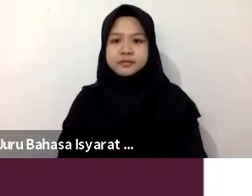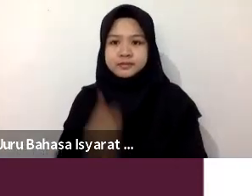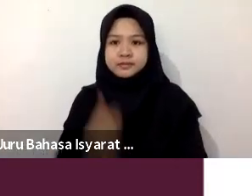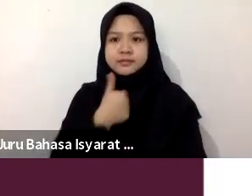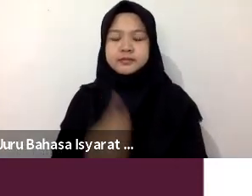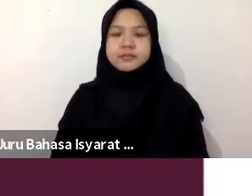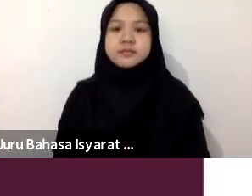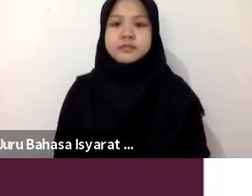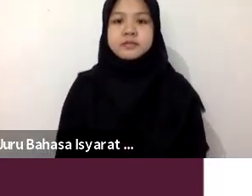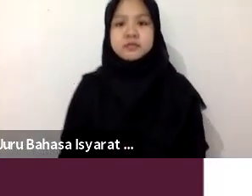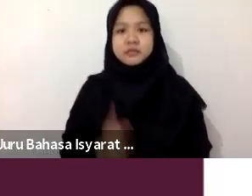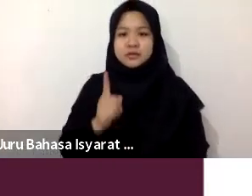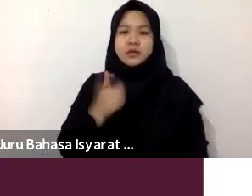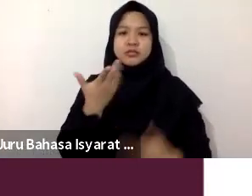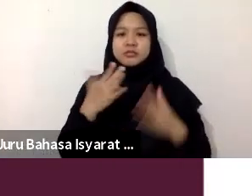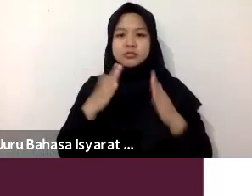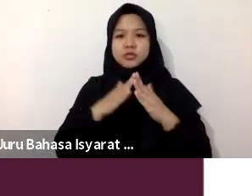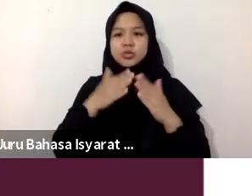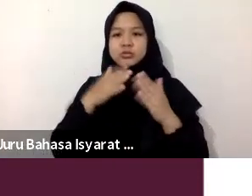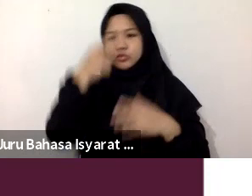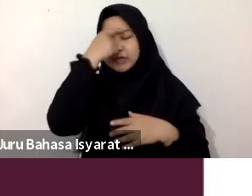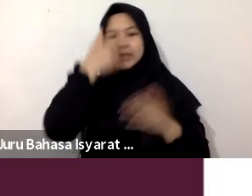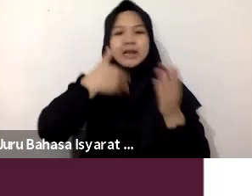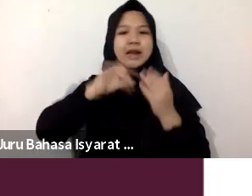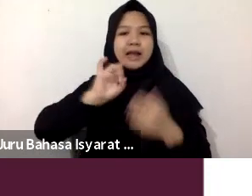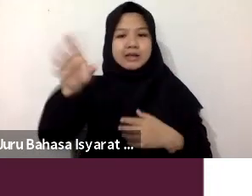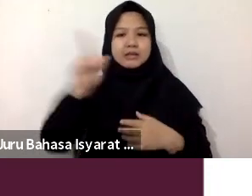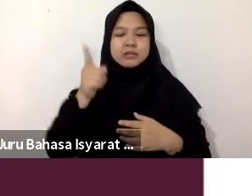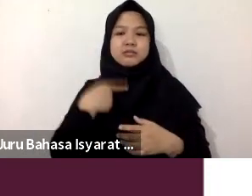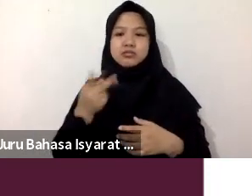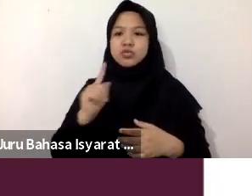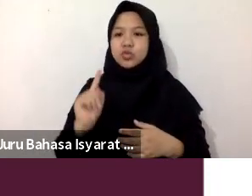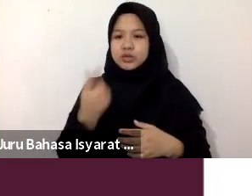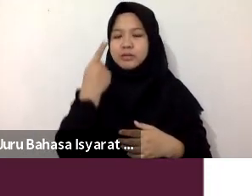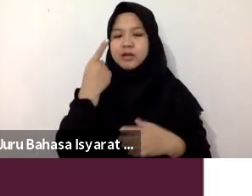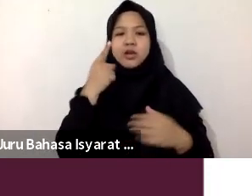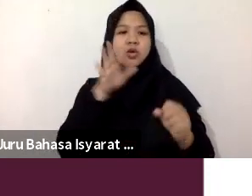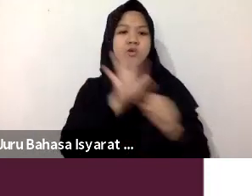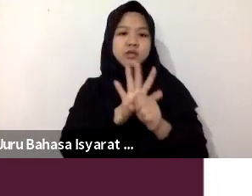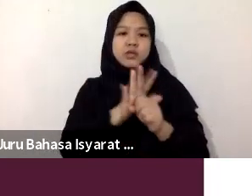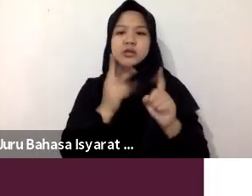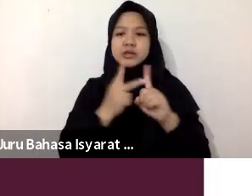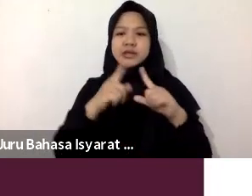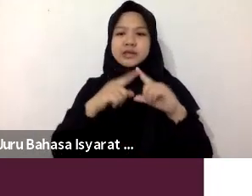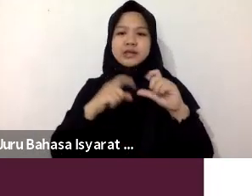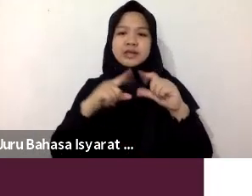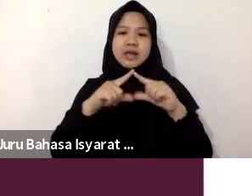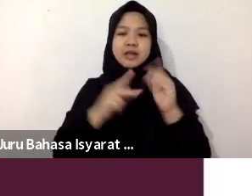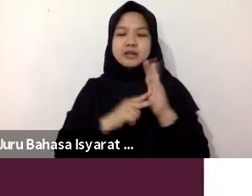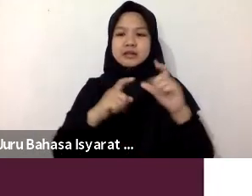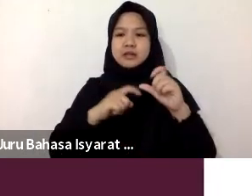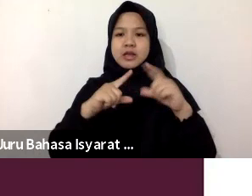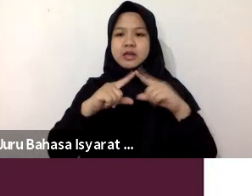COVID, ke rumah sakit lain gitu, karena di kita mengutamakan yang COVID di Hasan Sadikin ini gitu. Jadi ini sudah mulai.